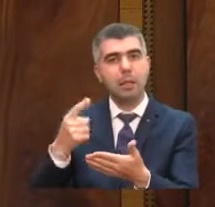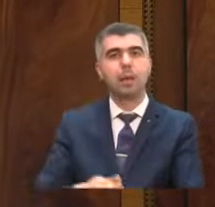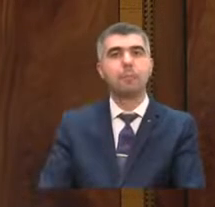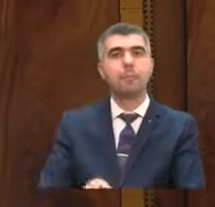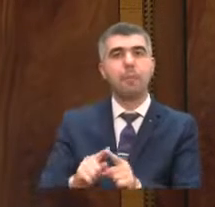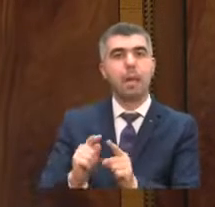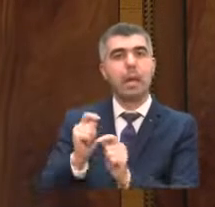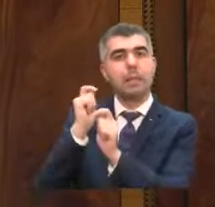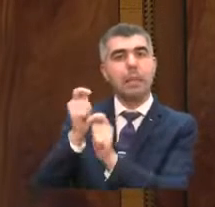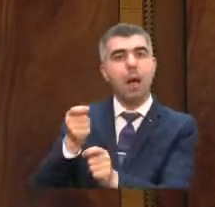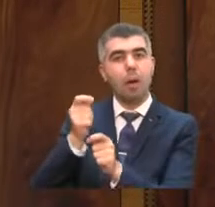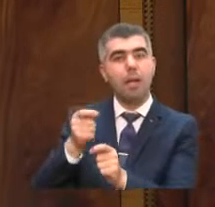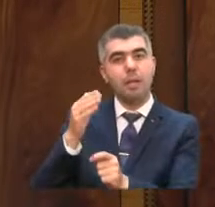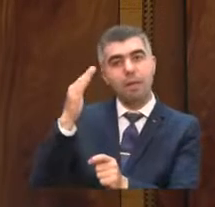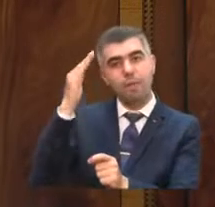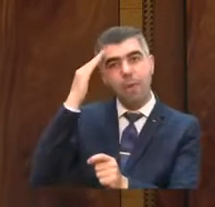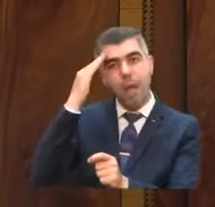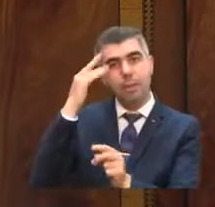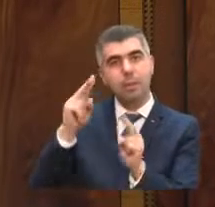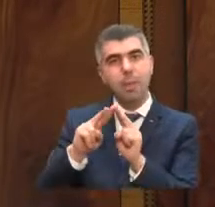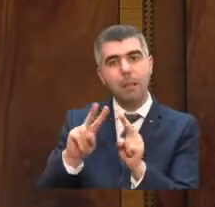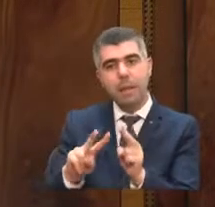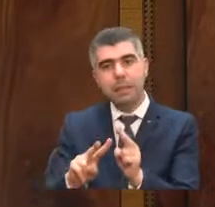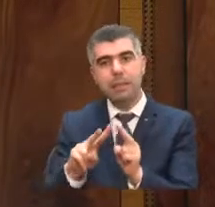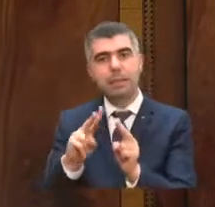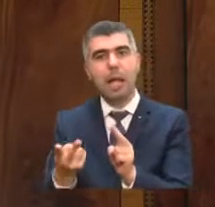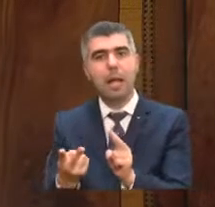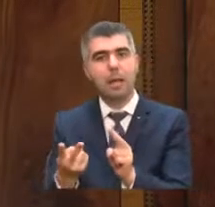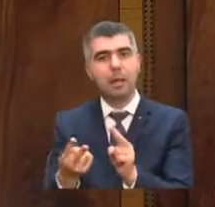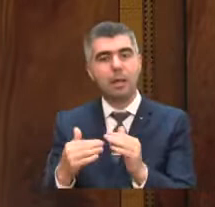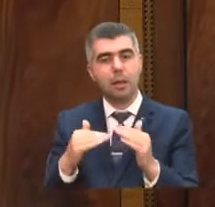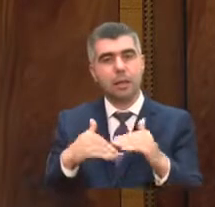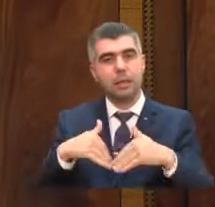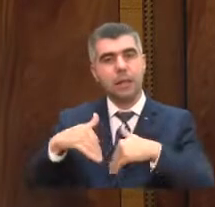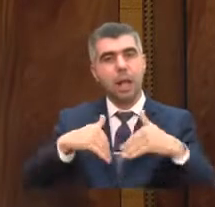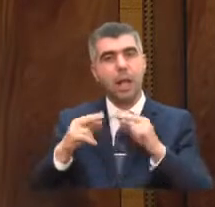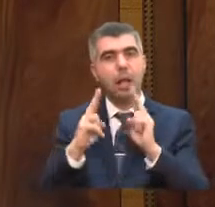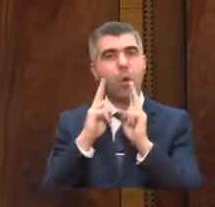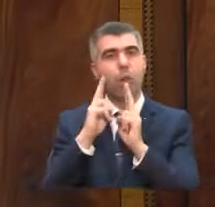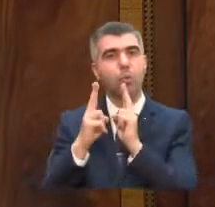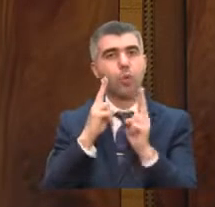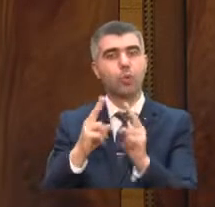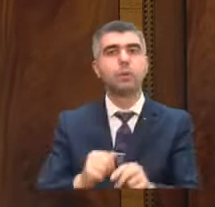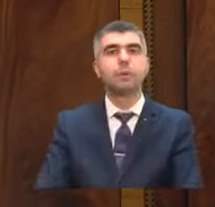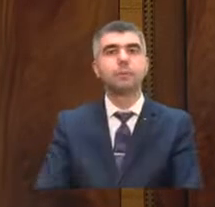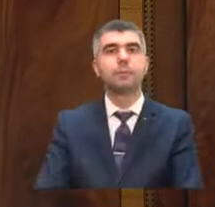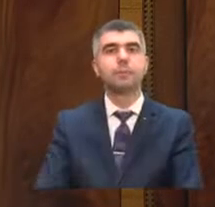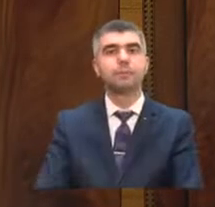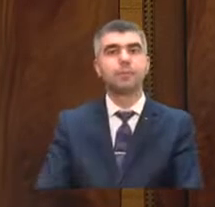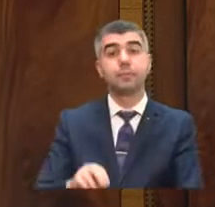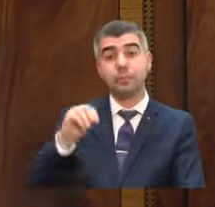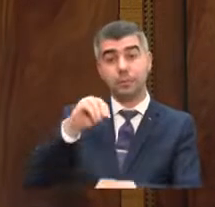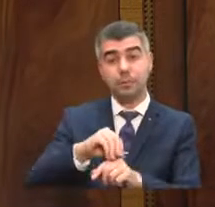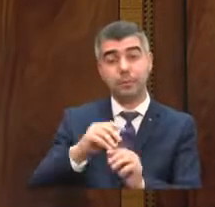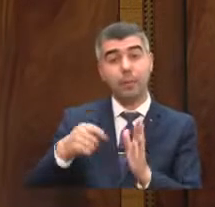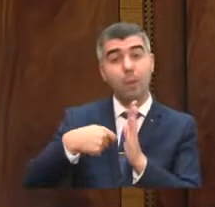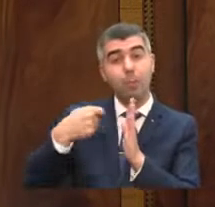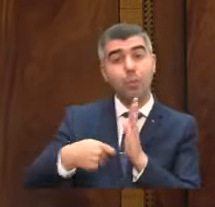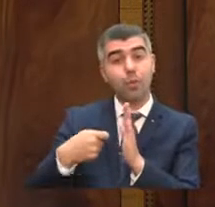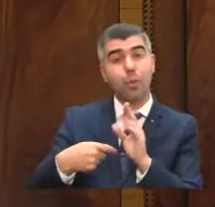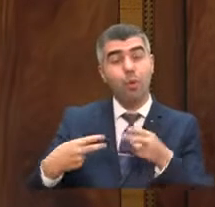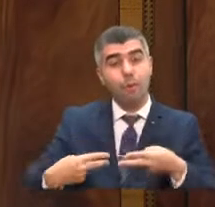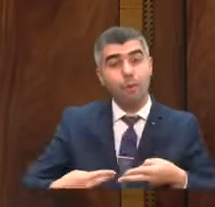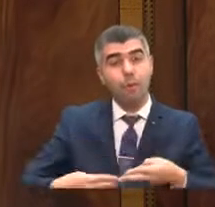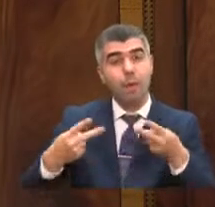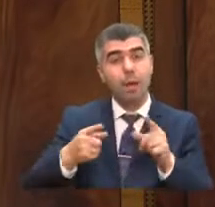وفاس 1.5 مليار ديال الدرهم نشرعوا فيها ان شاء الله في نهايه السنه المقبله، انتهاء من المشروع الضخم الغير مسبوق اللي هو ربط